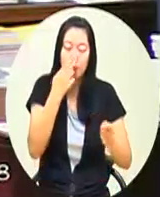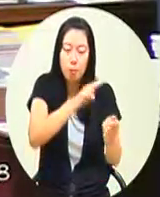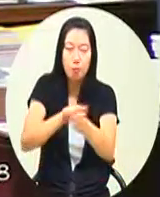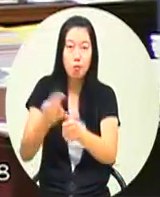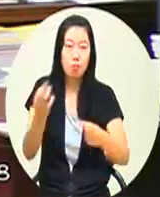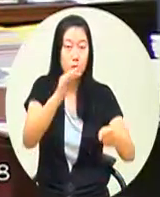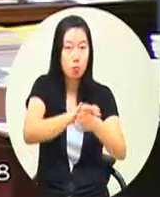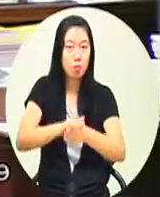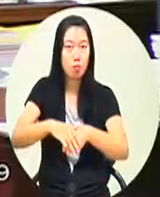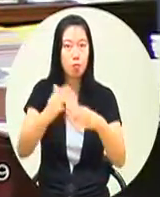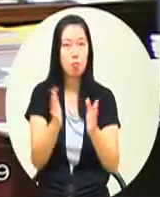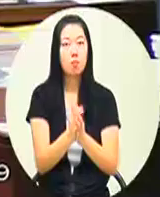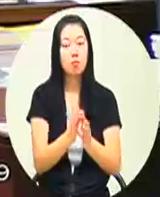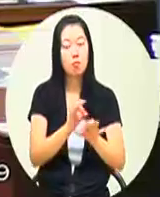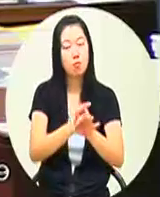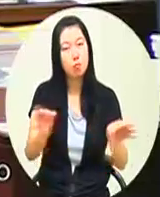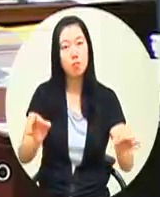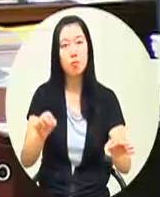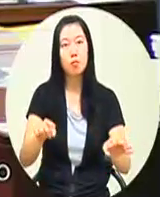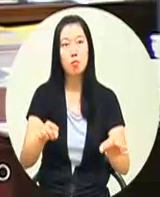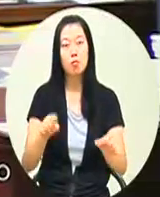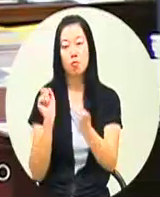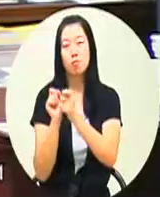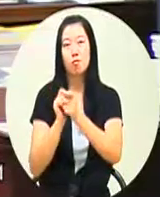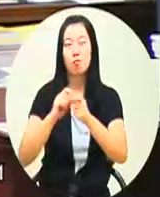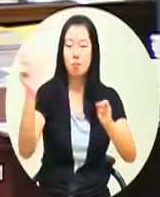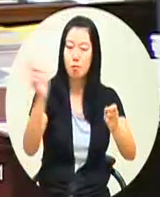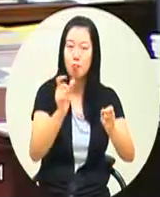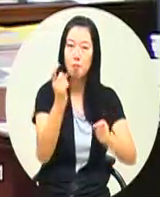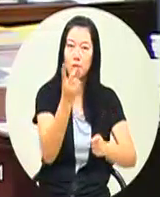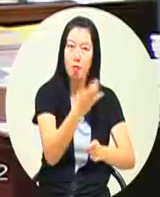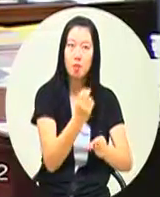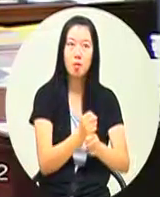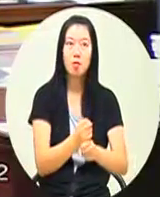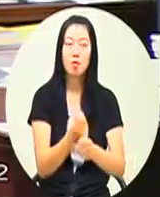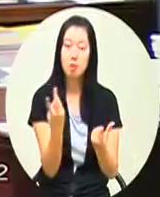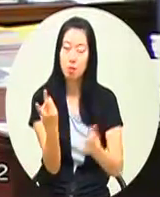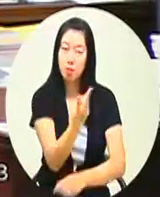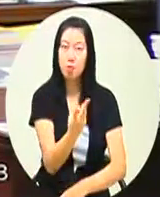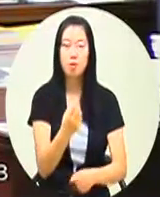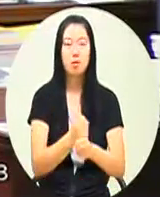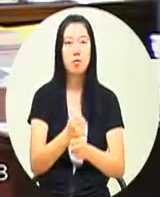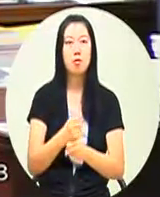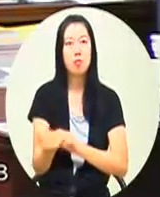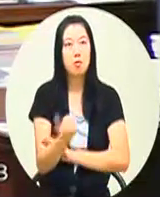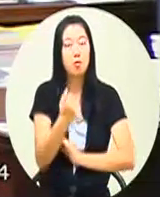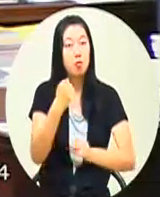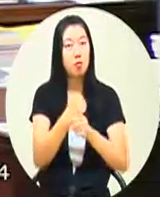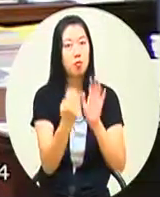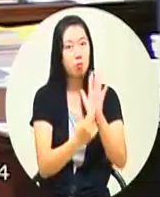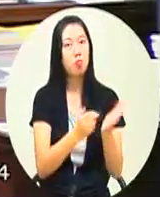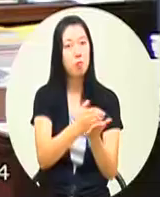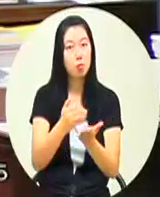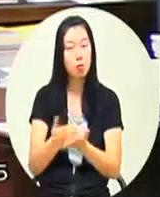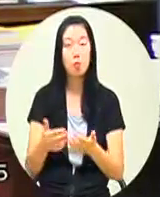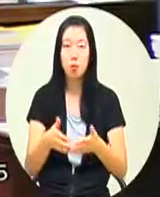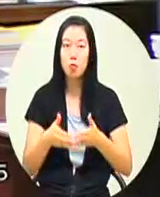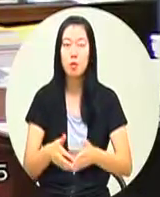已经都执行完了。那这两次风灾可能也是要麻烦农业局跟海洋局哈，尽量的赶快去做处理啦哈。